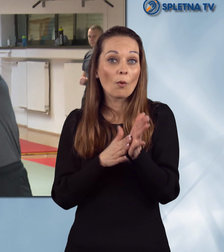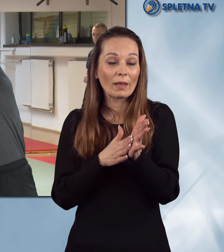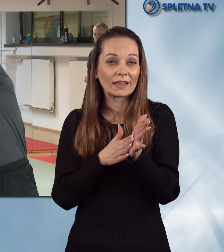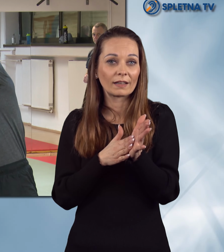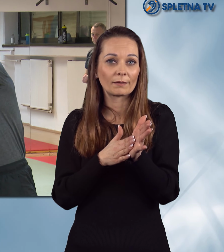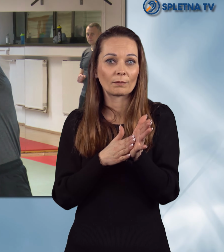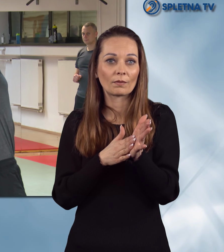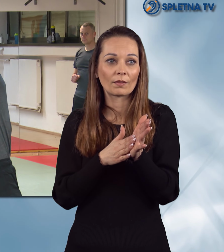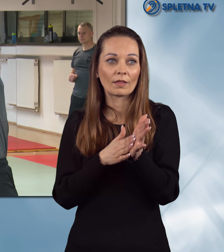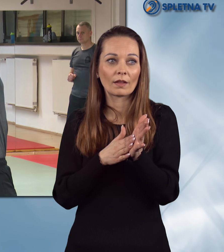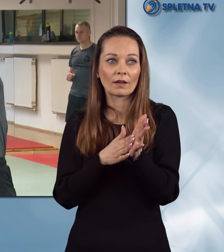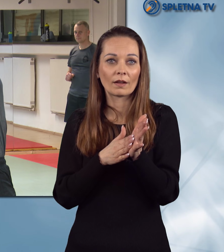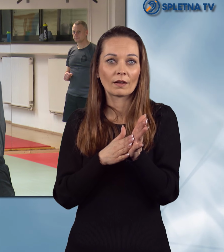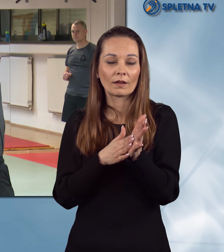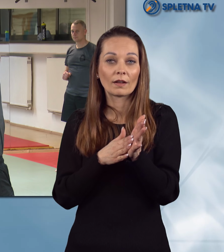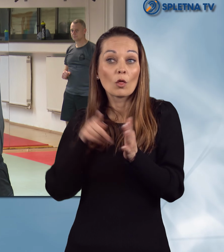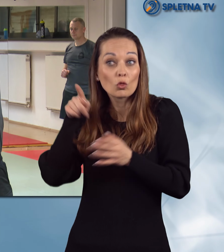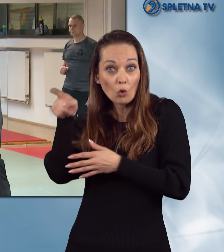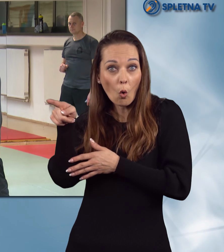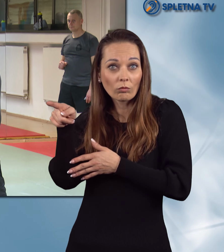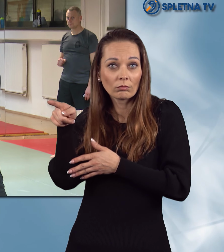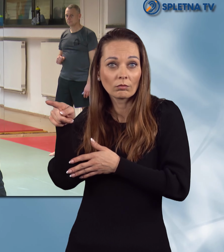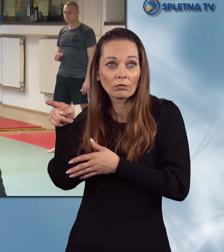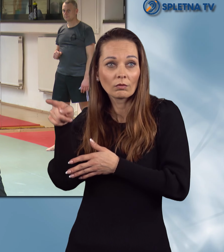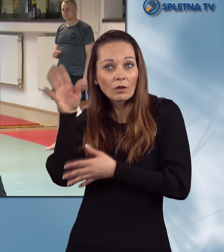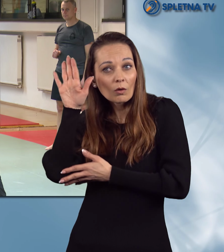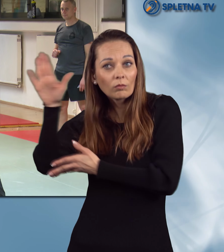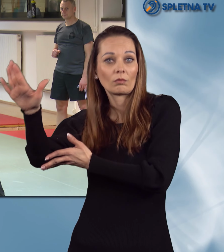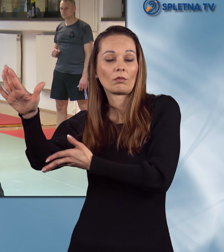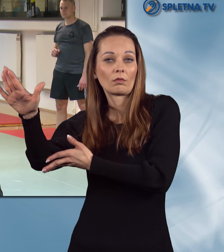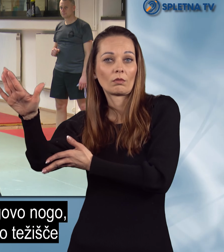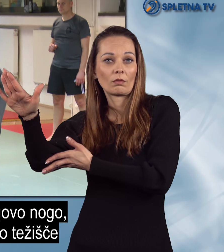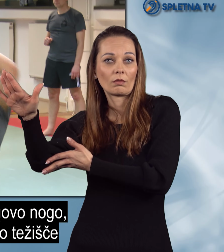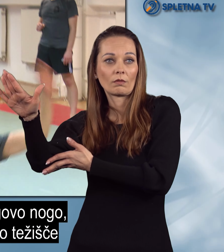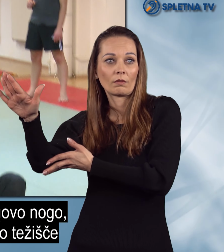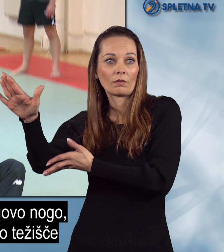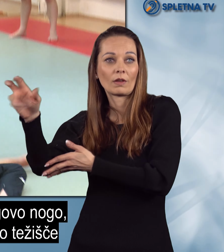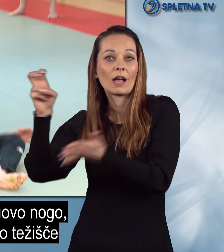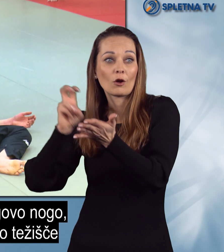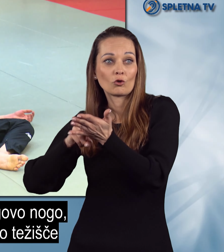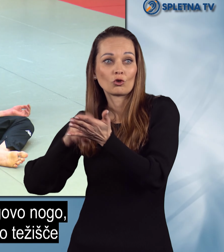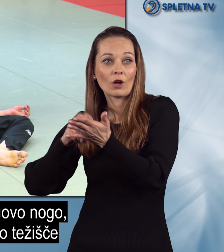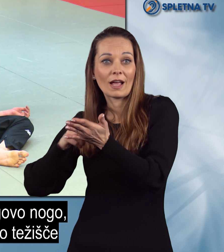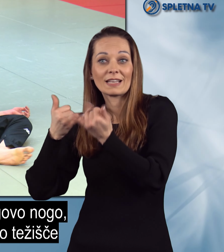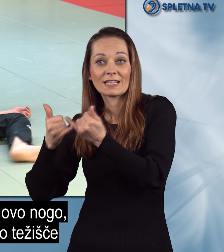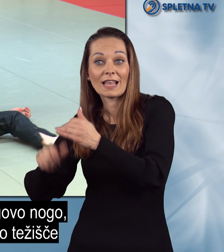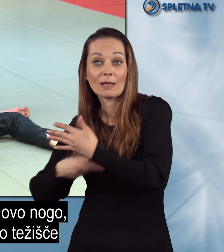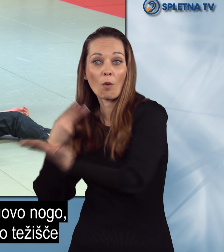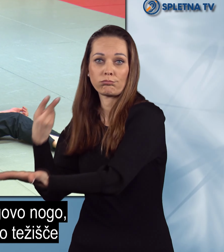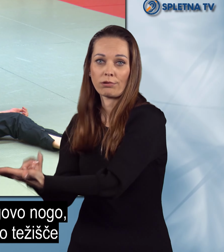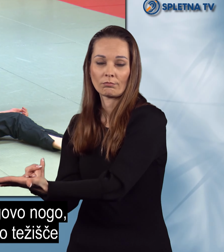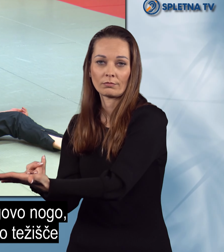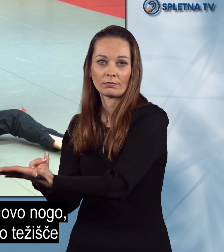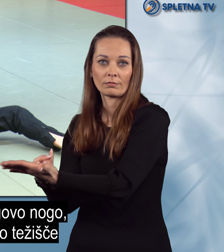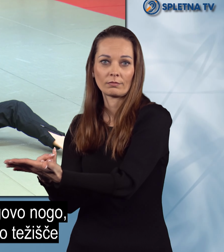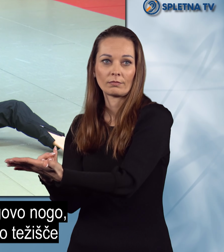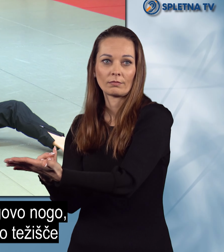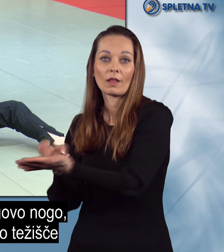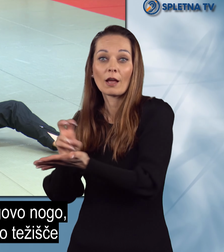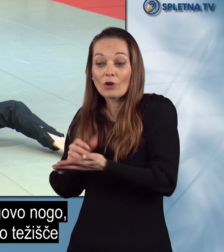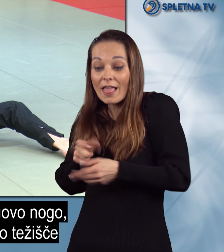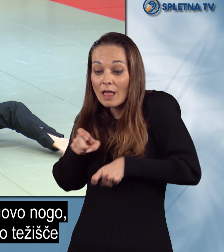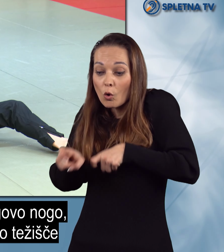to, udarec sem, tu še ga imam in zdaj samo stopim še korak. Samo ga